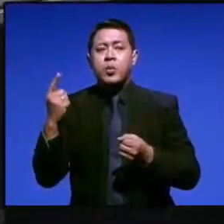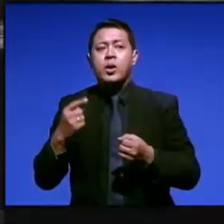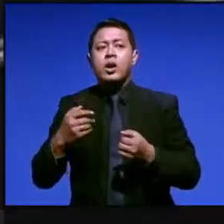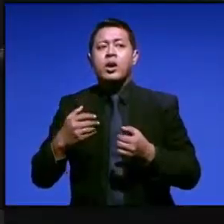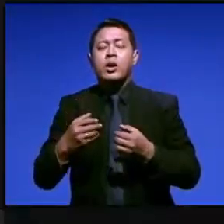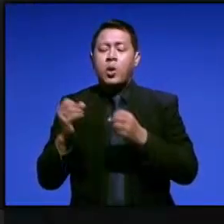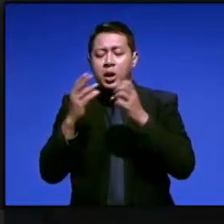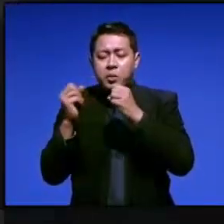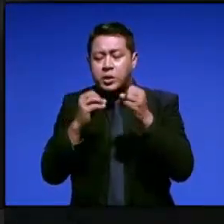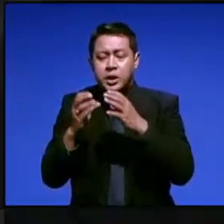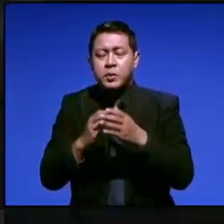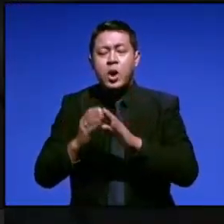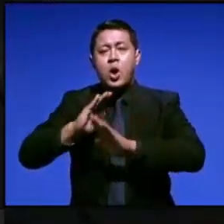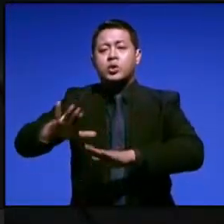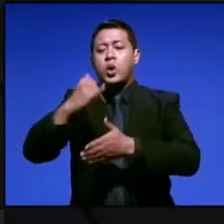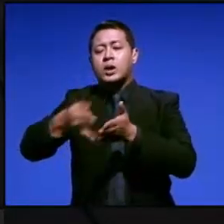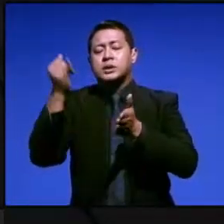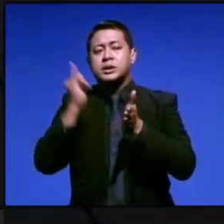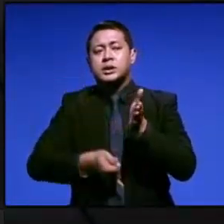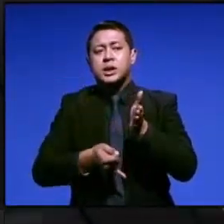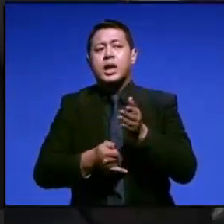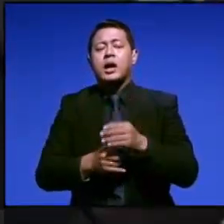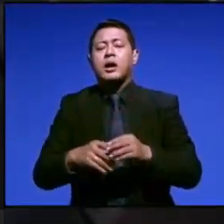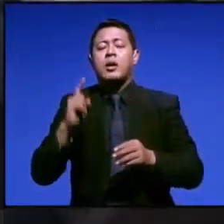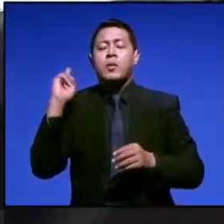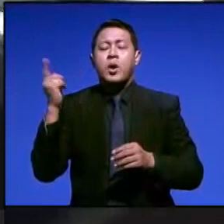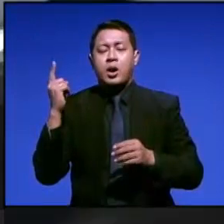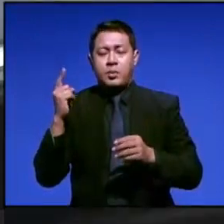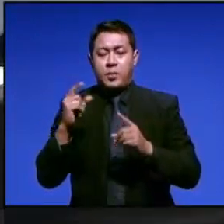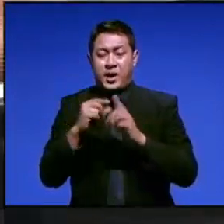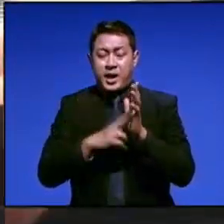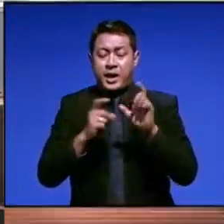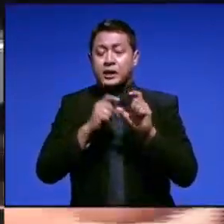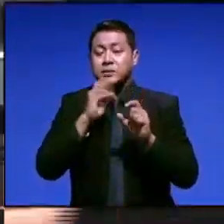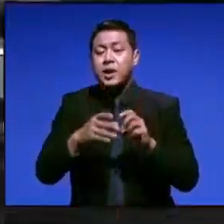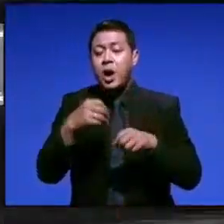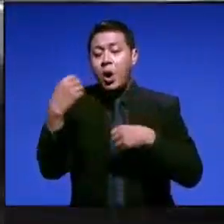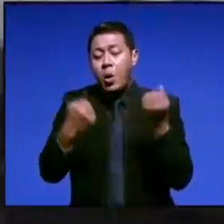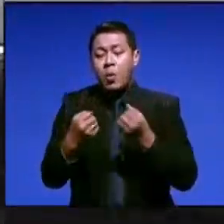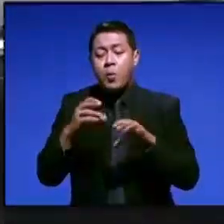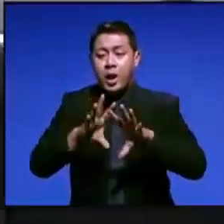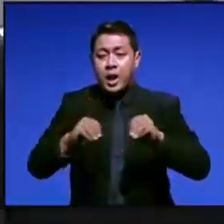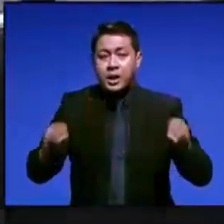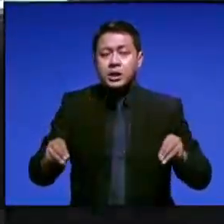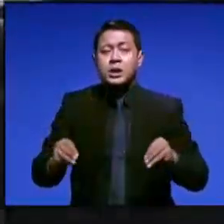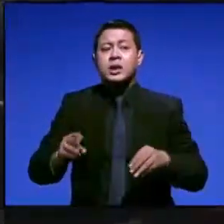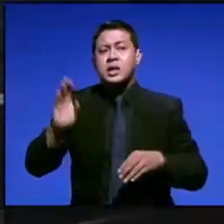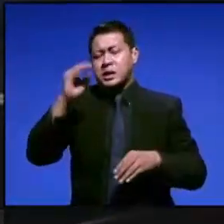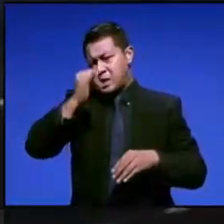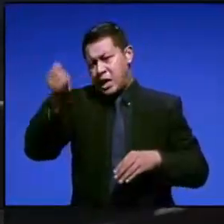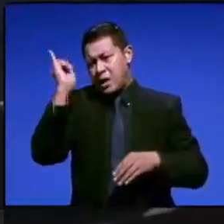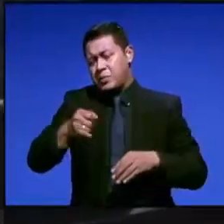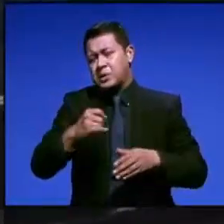terus berargumen menolak sanksi tilang. Pegawai negeri sipil ini berdalih, mobil dinas semestinya tidak